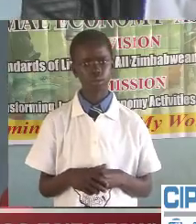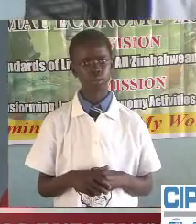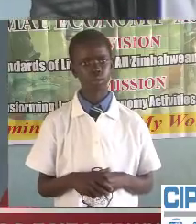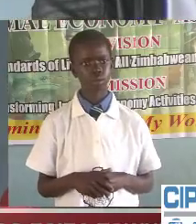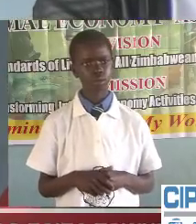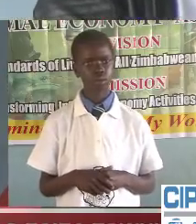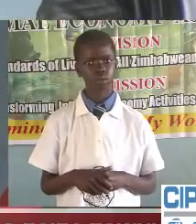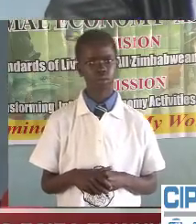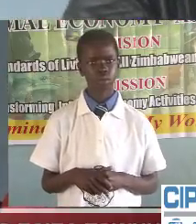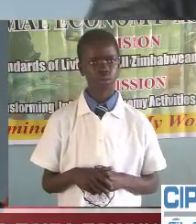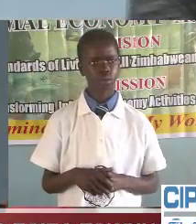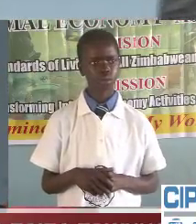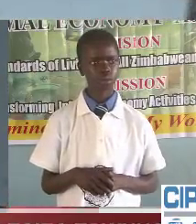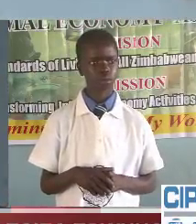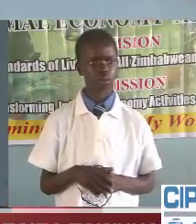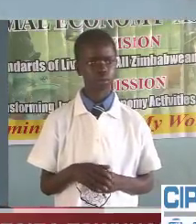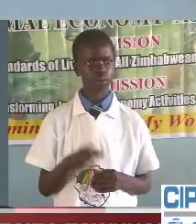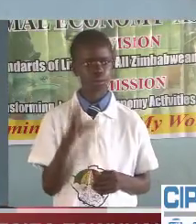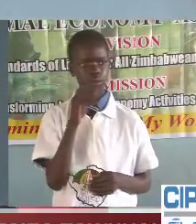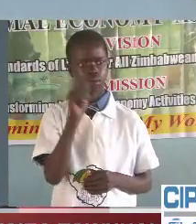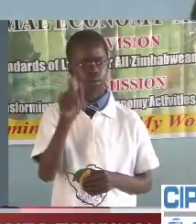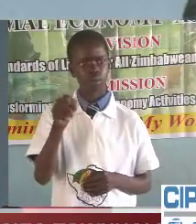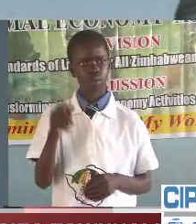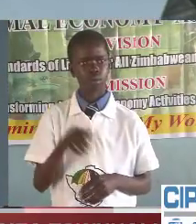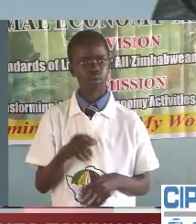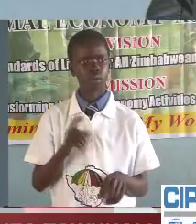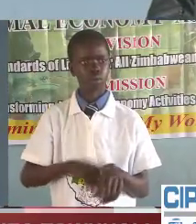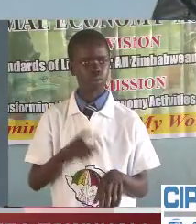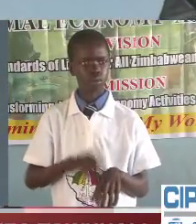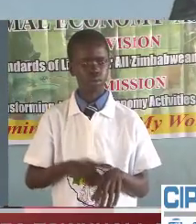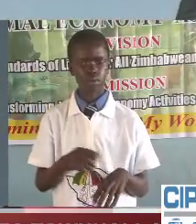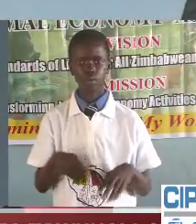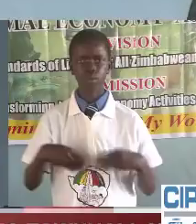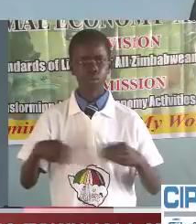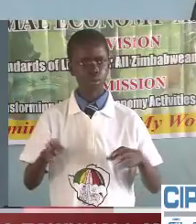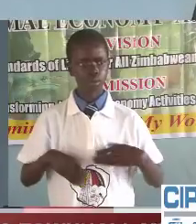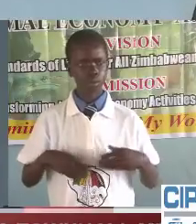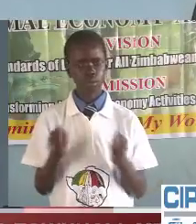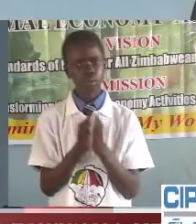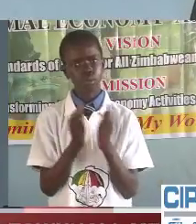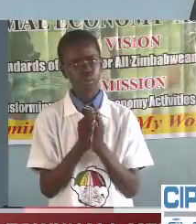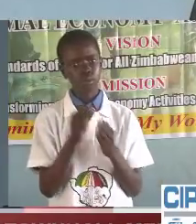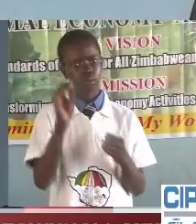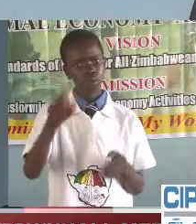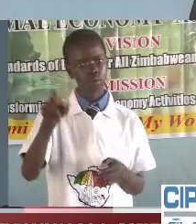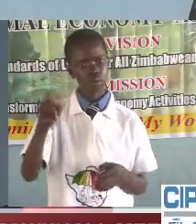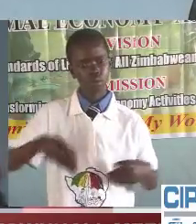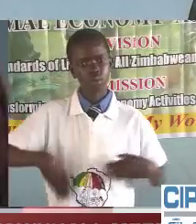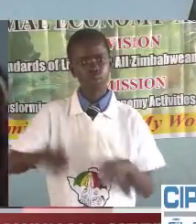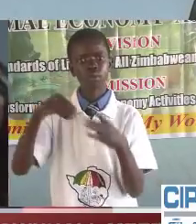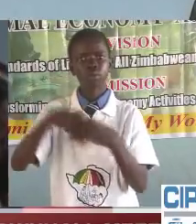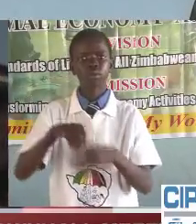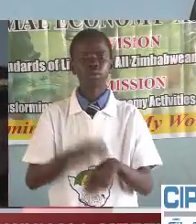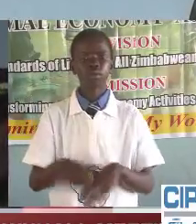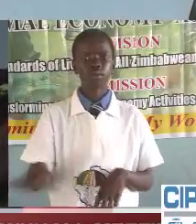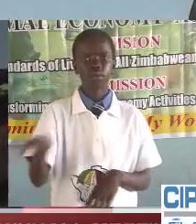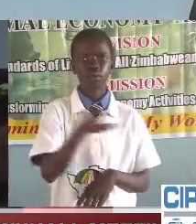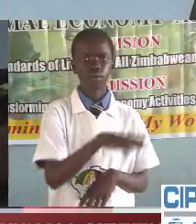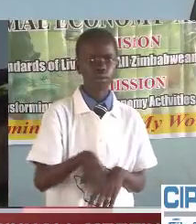Pane nyaya yandambonzwa namakanselas vachiti kwanzi kwai vanofana isusu mavhenda tinofanira kuti